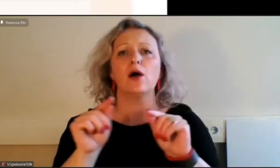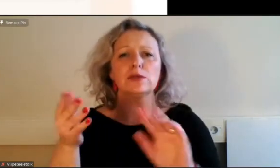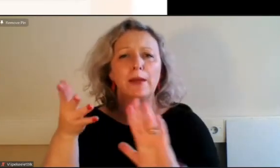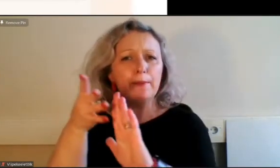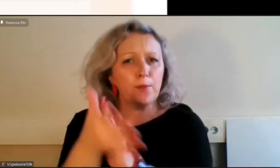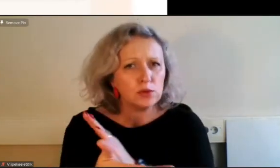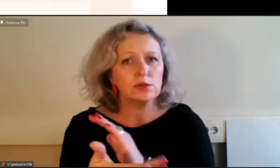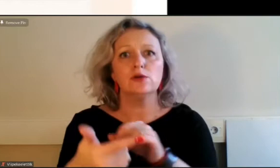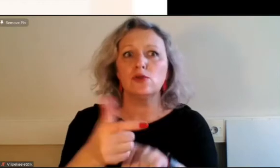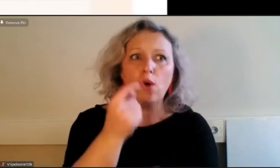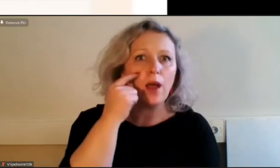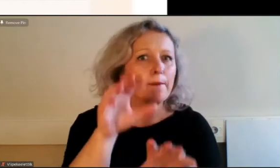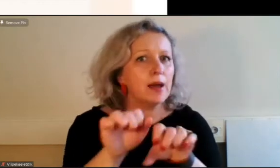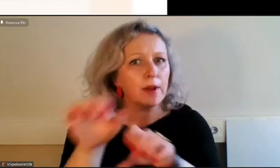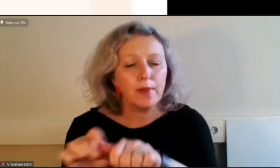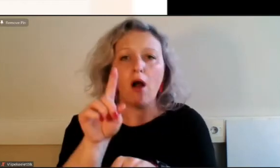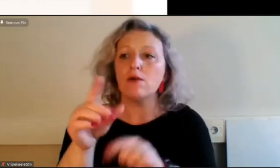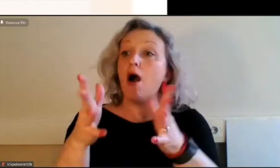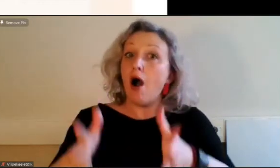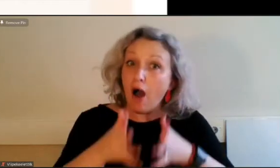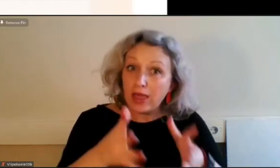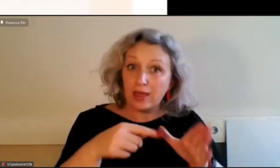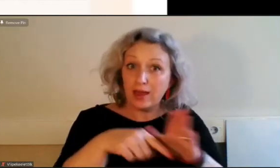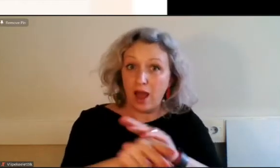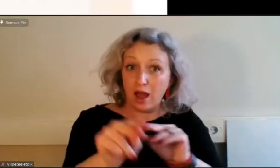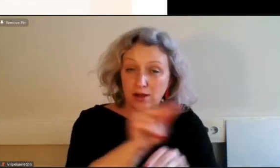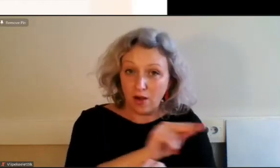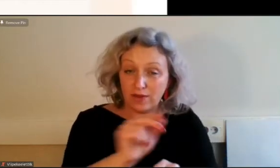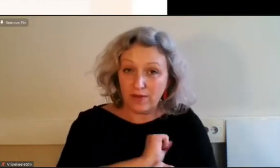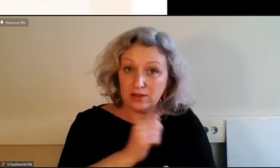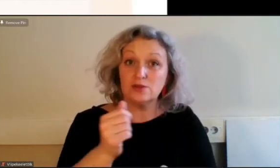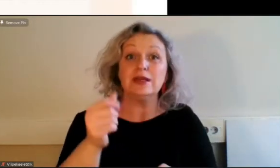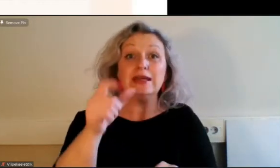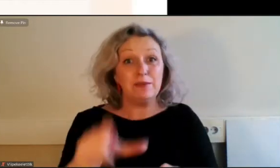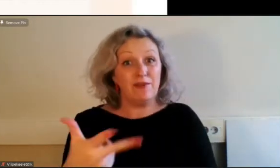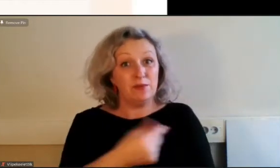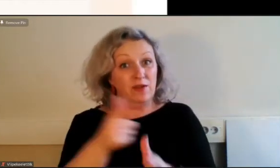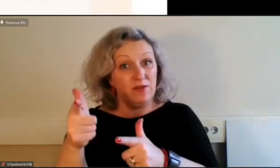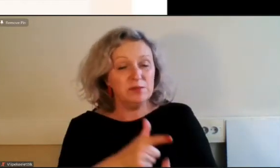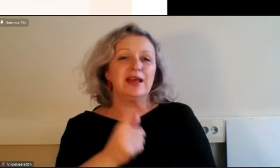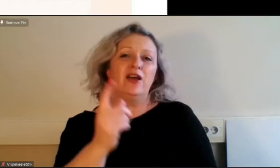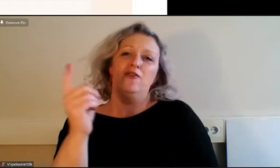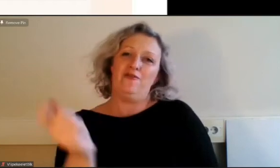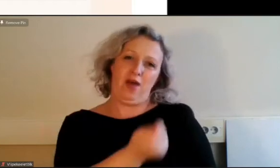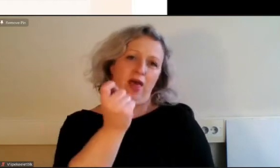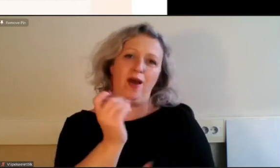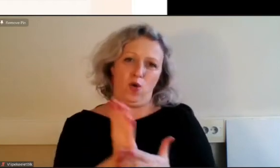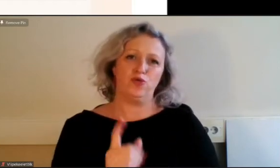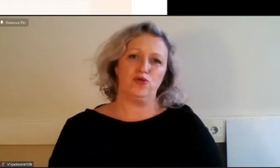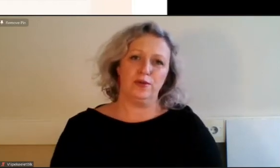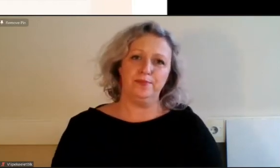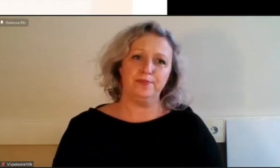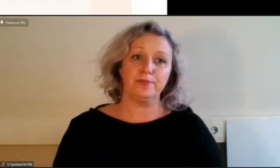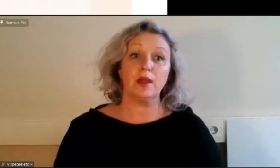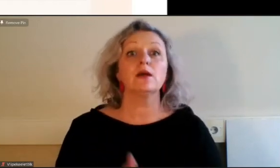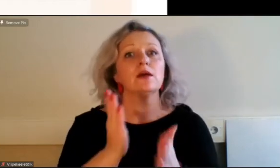üle 65-aastased kaitse surmade eest. Näha, et Pfizeri vaktsiiniga väheneb aeglaselt,